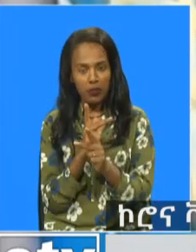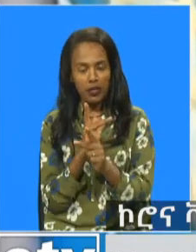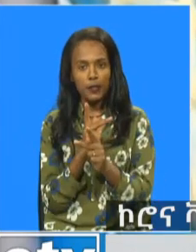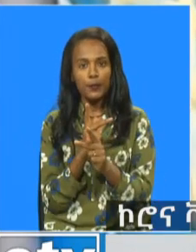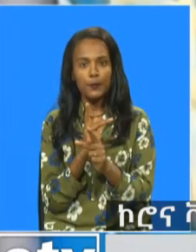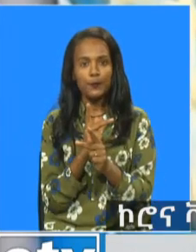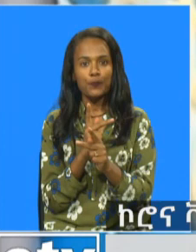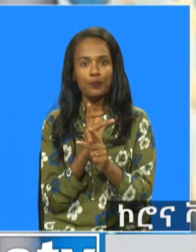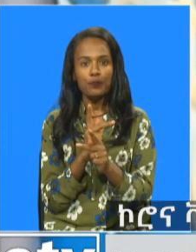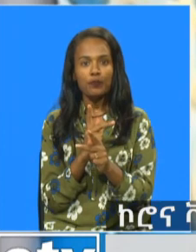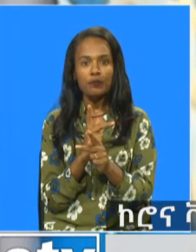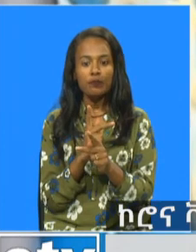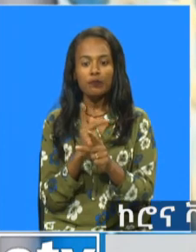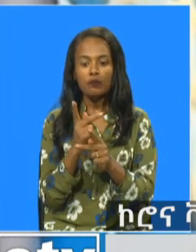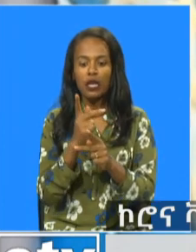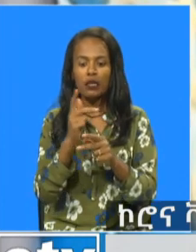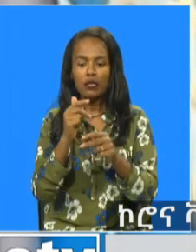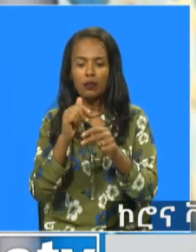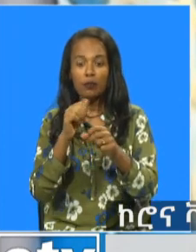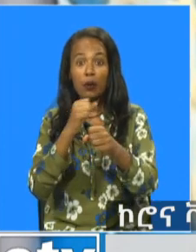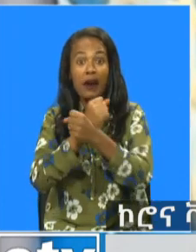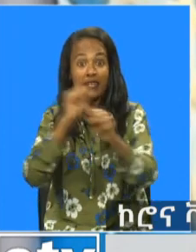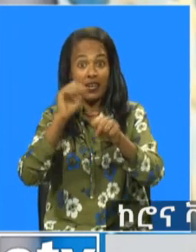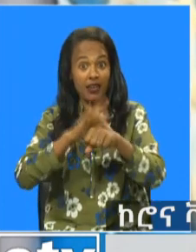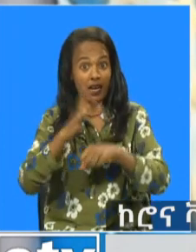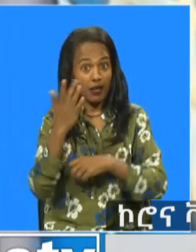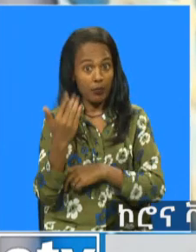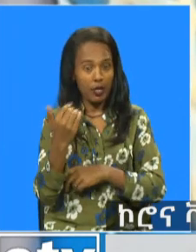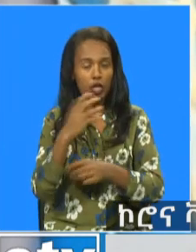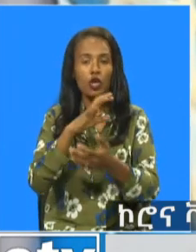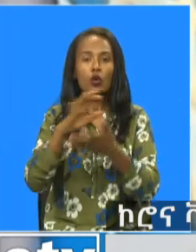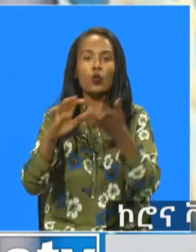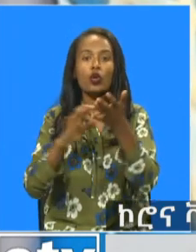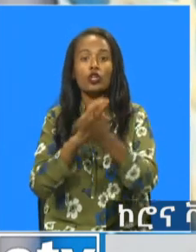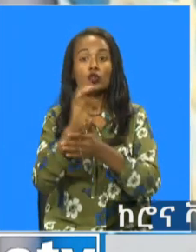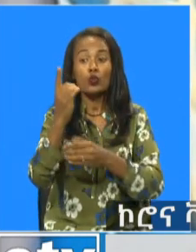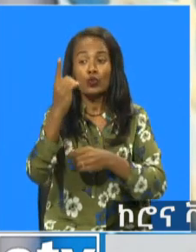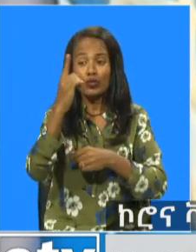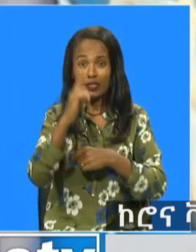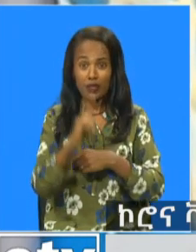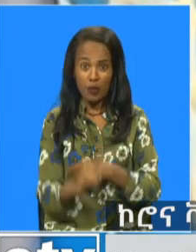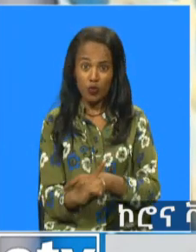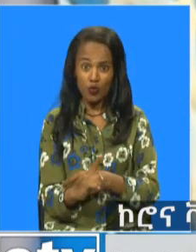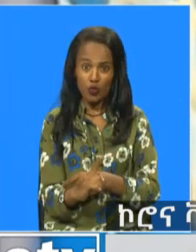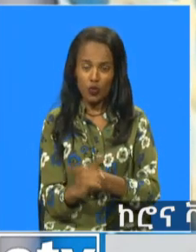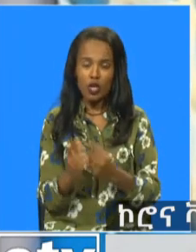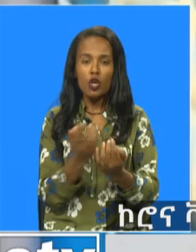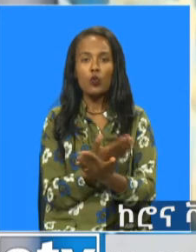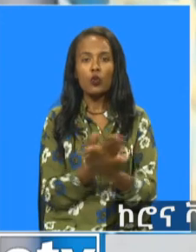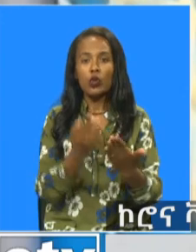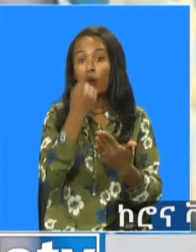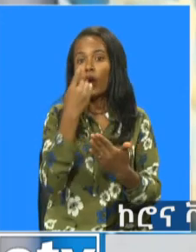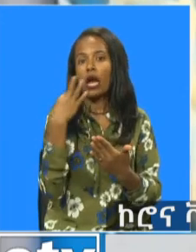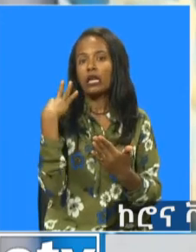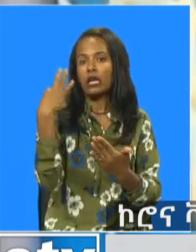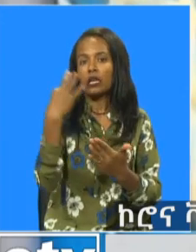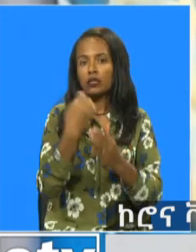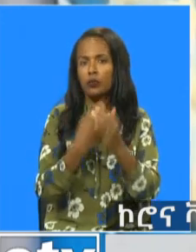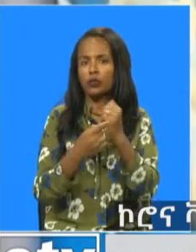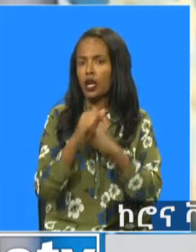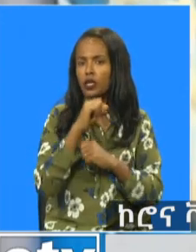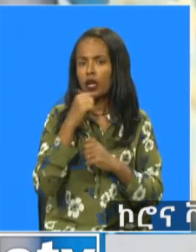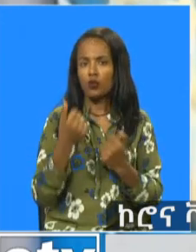እና ተለክፎም ከተገኘ በማዳን ጉዳይ ላይ ነበር። ወረርሽኞች ሲመጡ ግን ጉዳዩ የአንድ ግለሰብ ብቻ